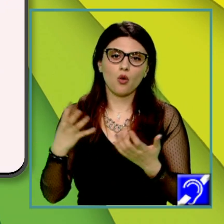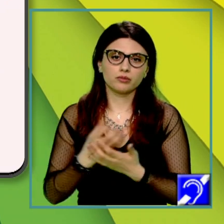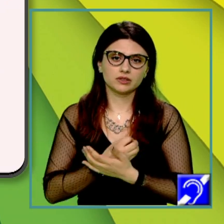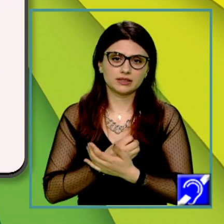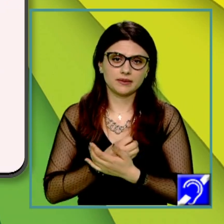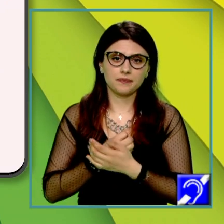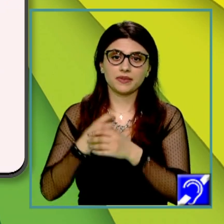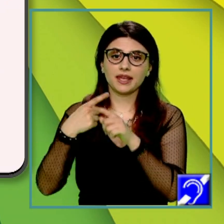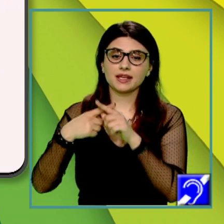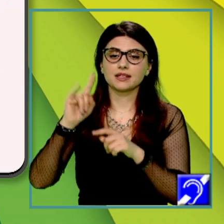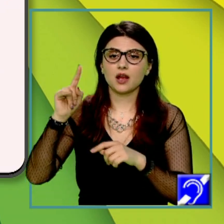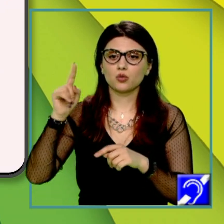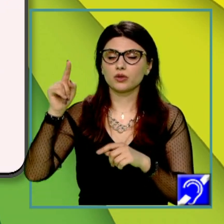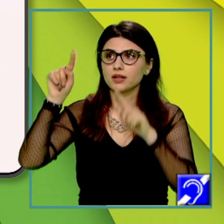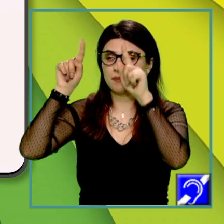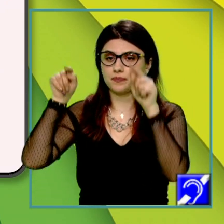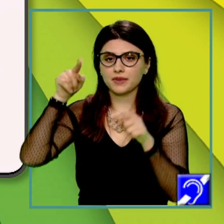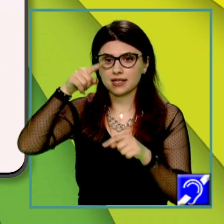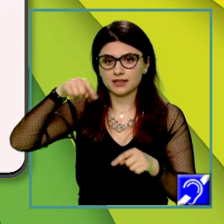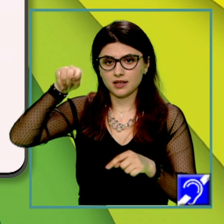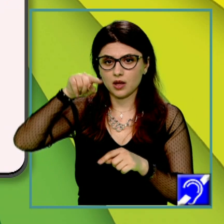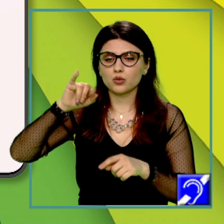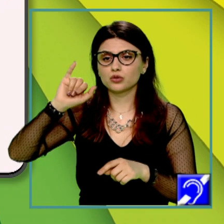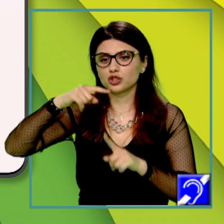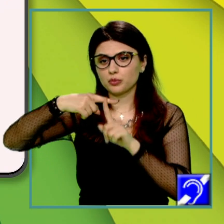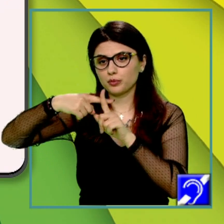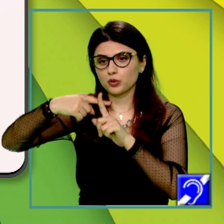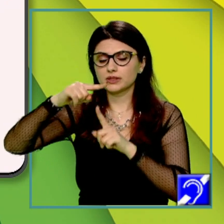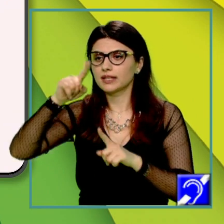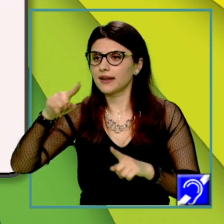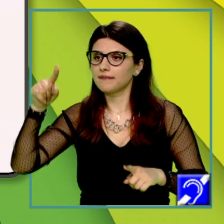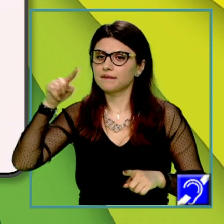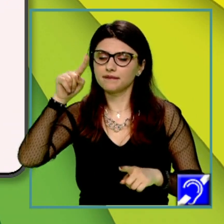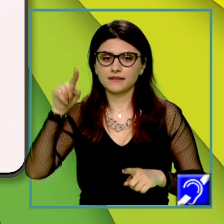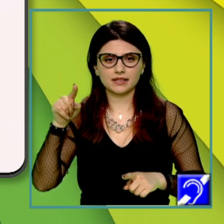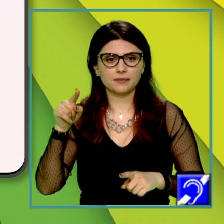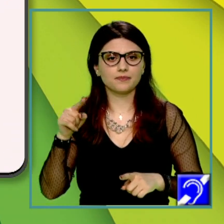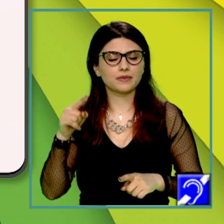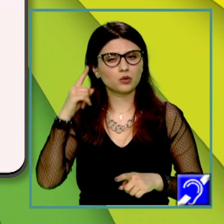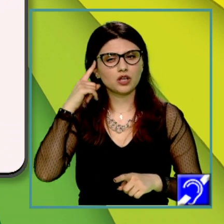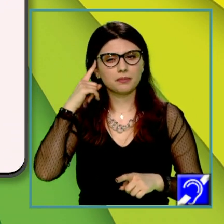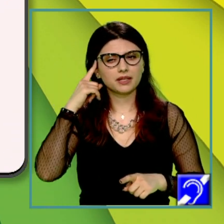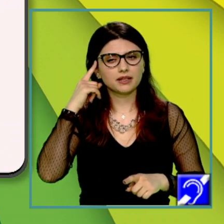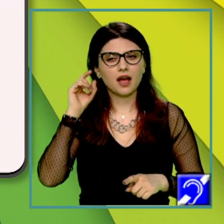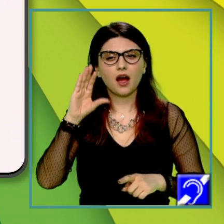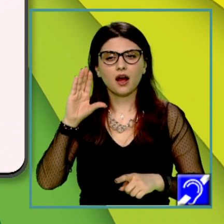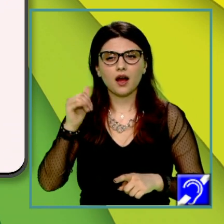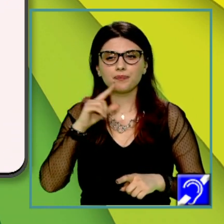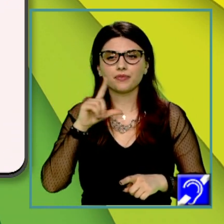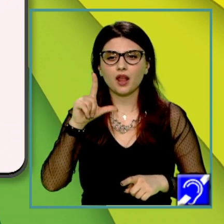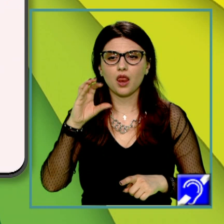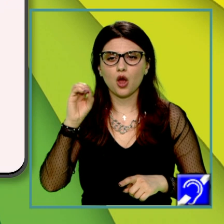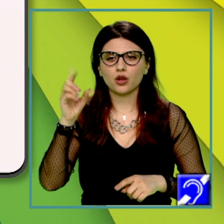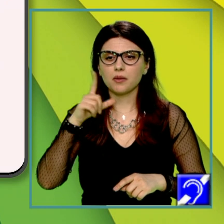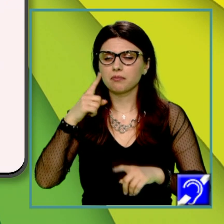x aparține intervalului deschis z nou plus infinit ne reamintim că logaritm în bază din